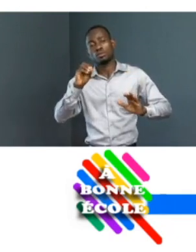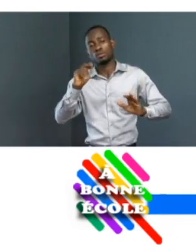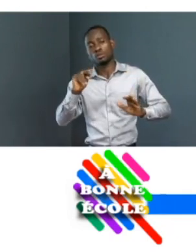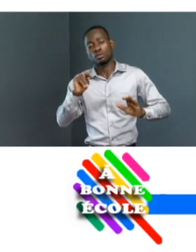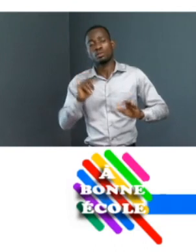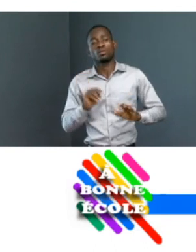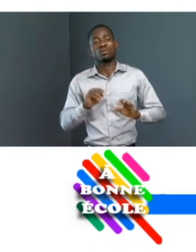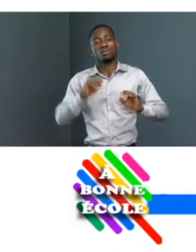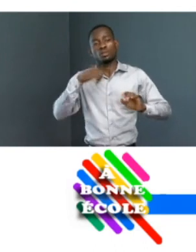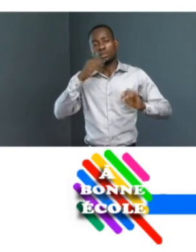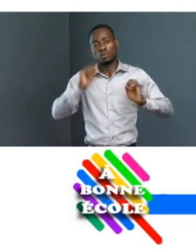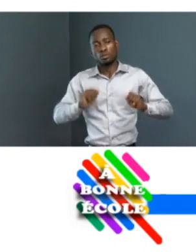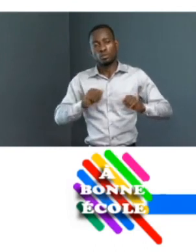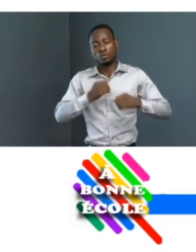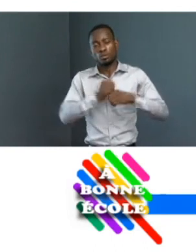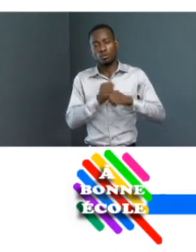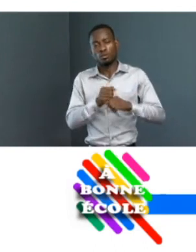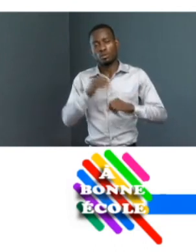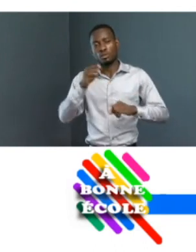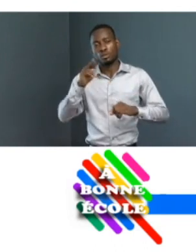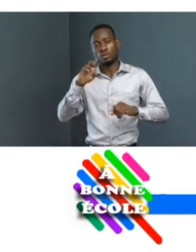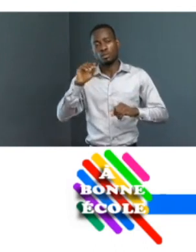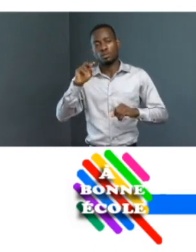des brûlures de la rétine.